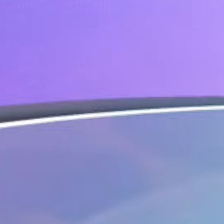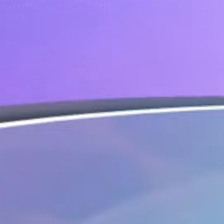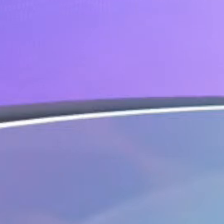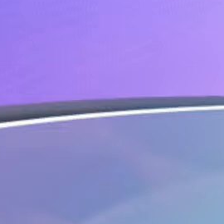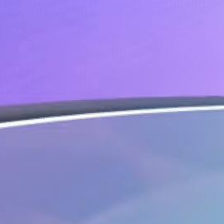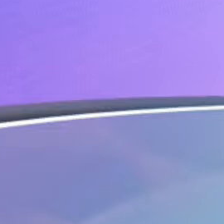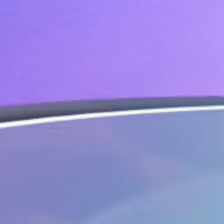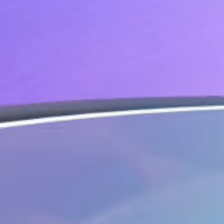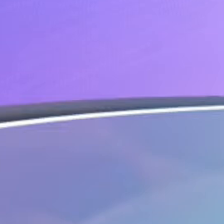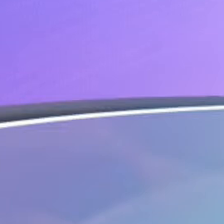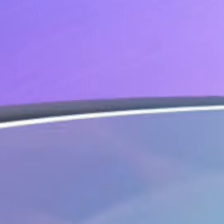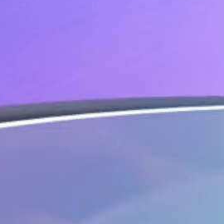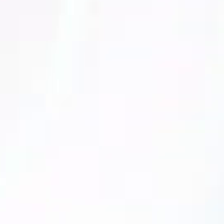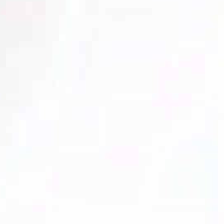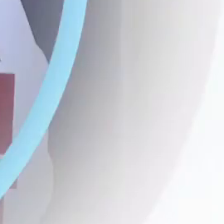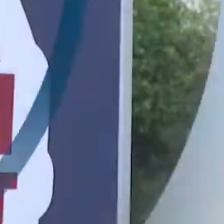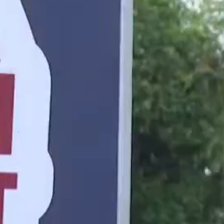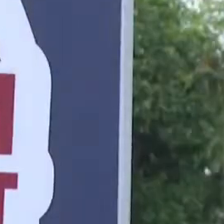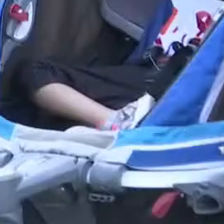harapan.